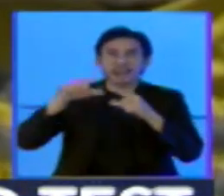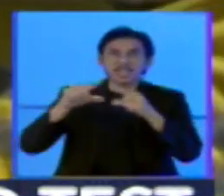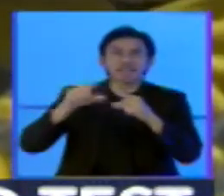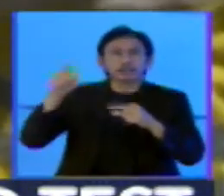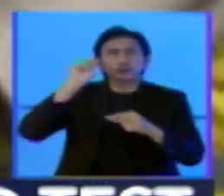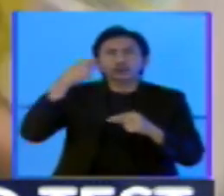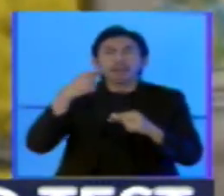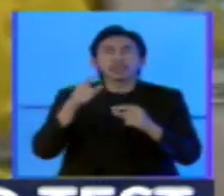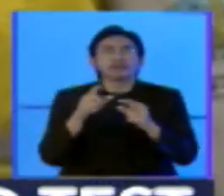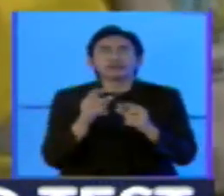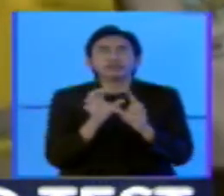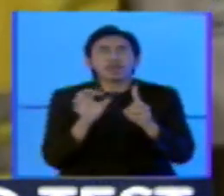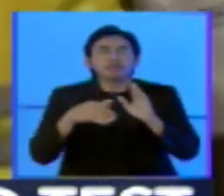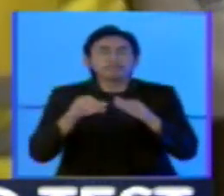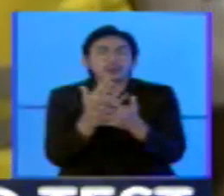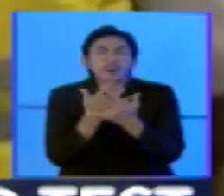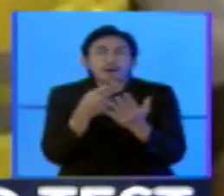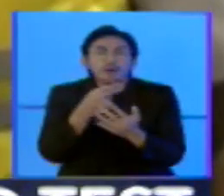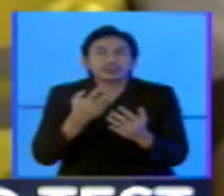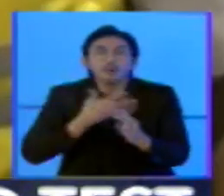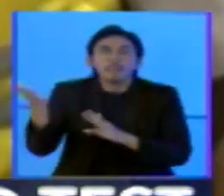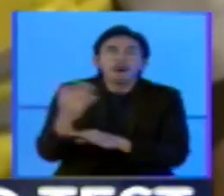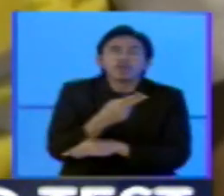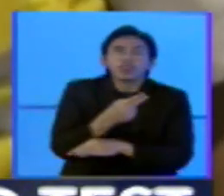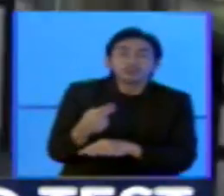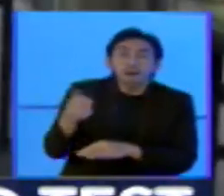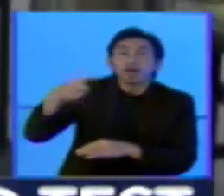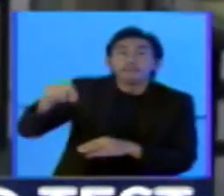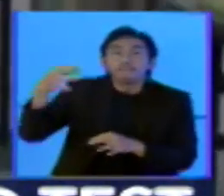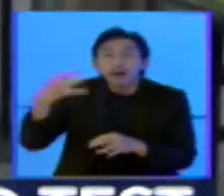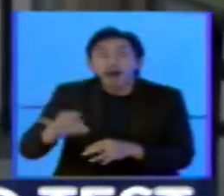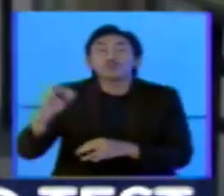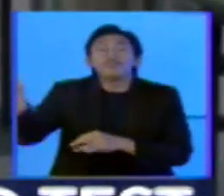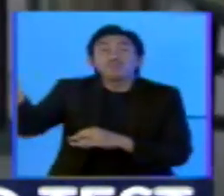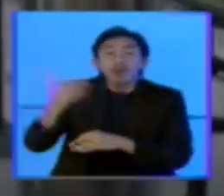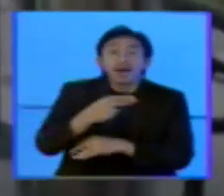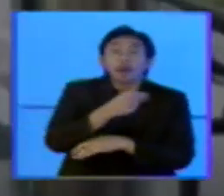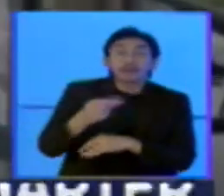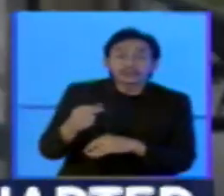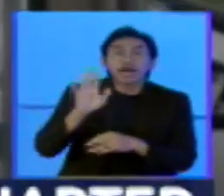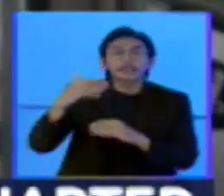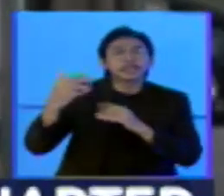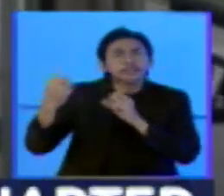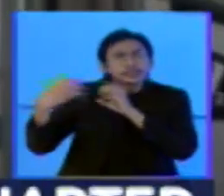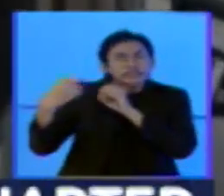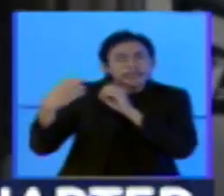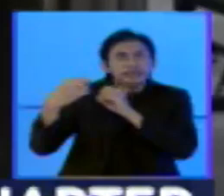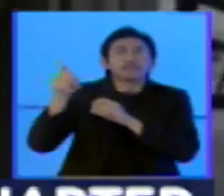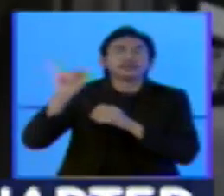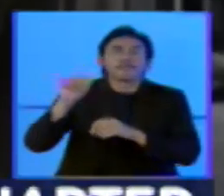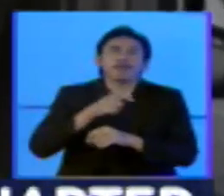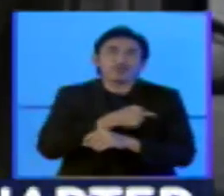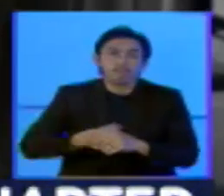menyulitkan ratusan warga Indonesia untuk kembali ke Indonesia mereka baru bisa pulang ke Indonesia setelah negosiasi kedutaan dengan